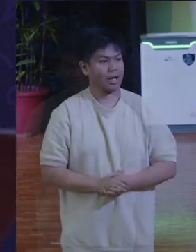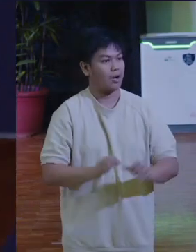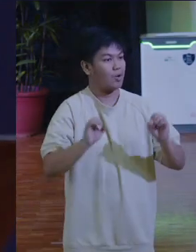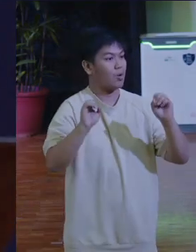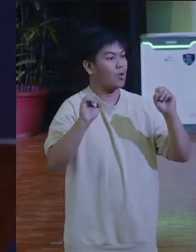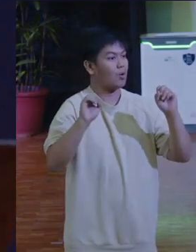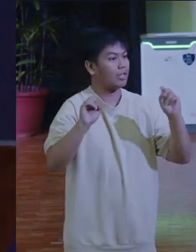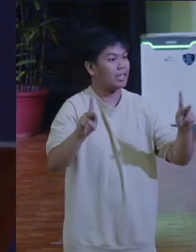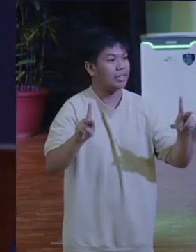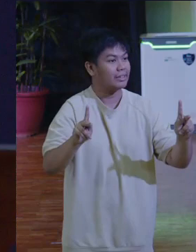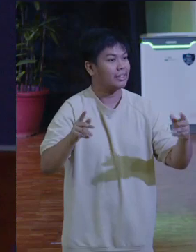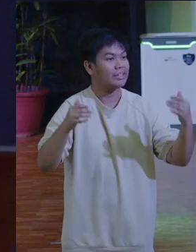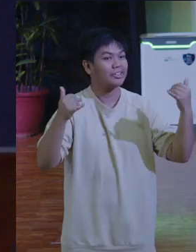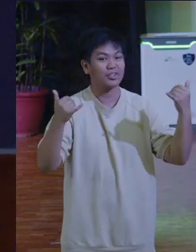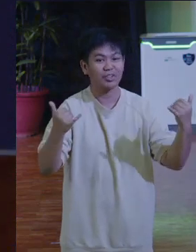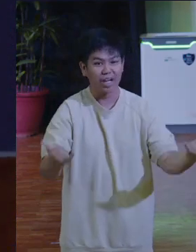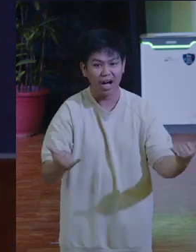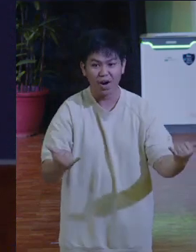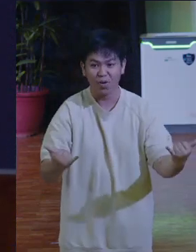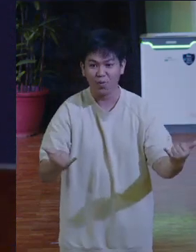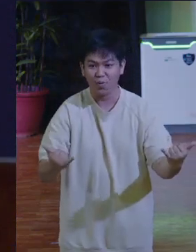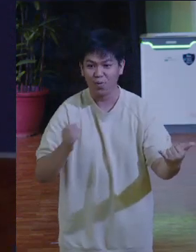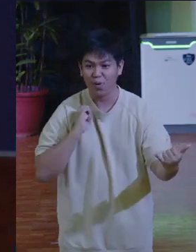Ito po ang huling Sunday natin ng